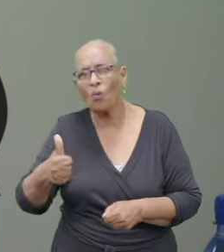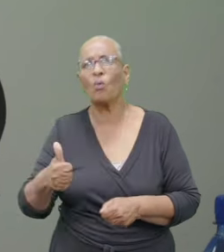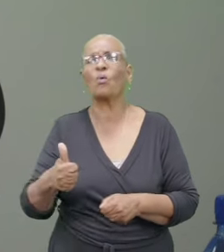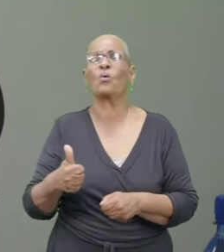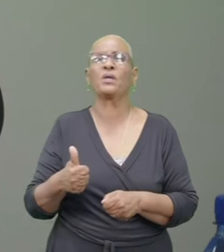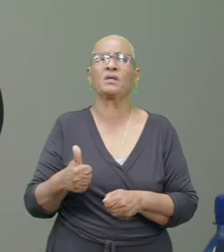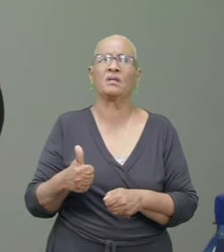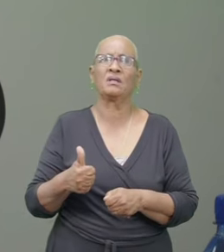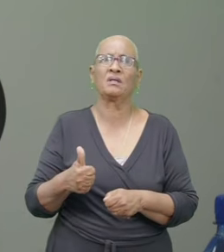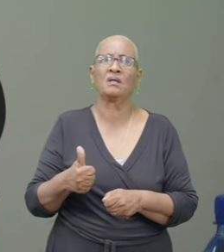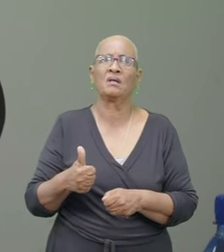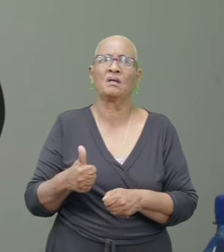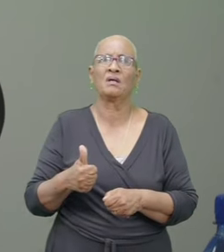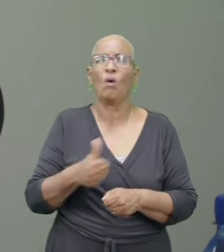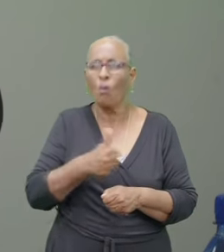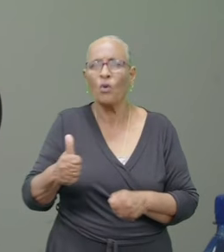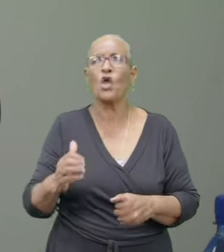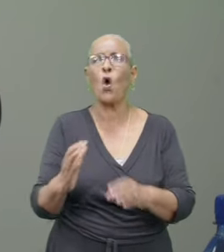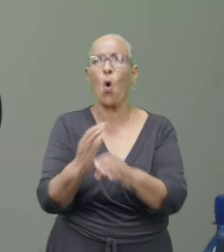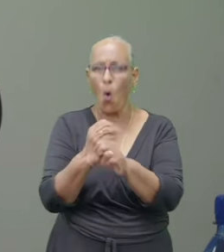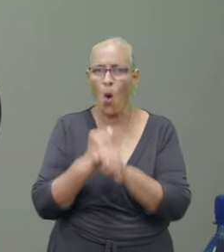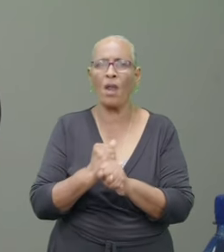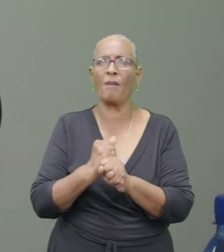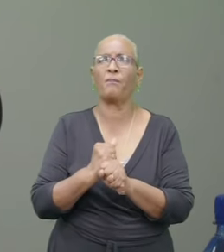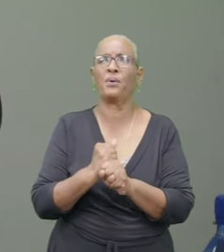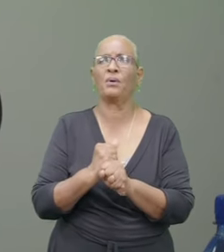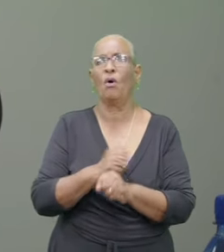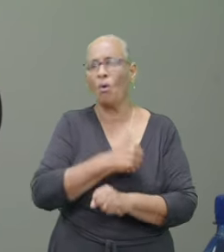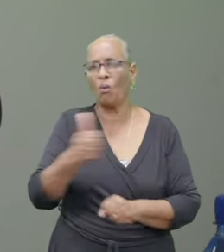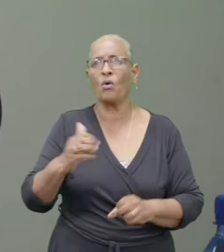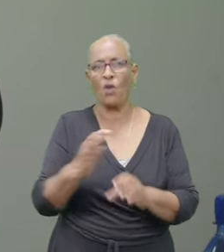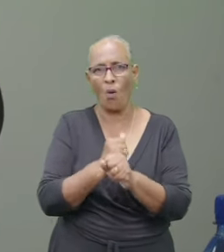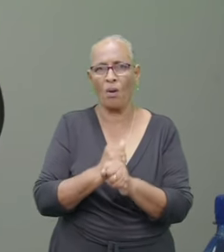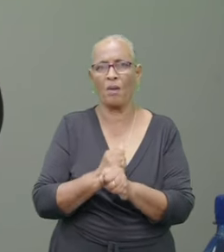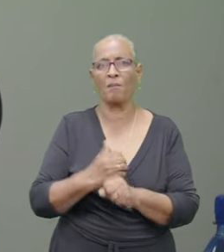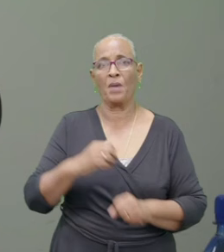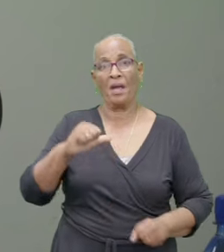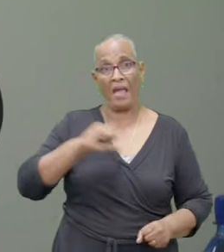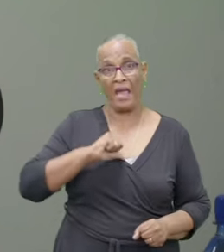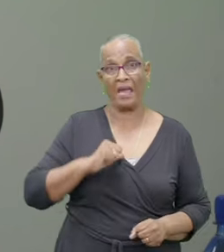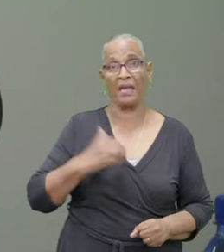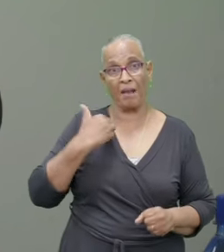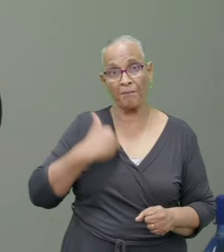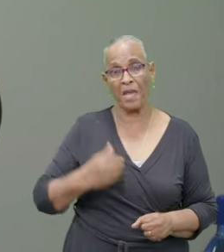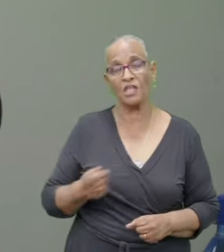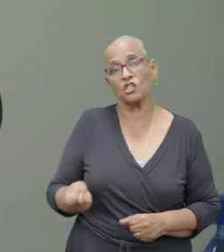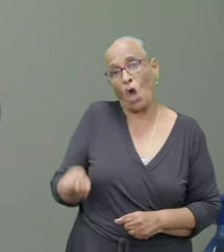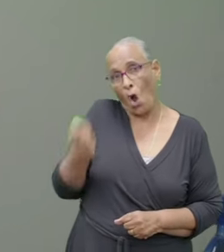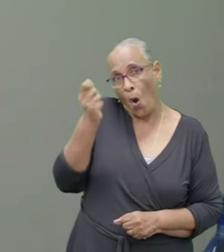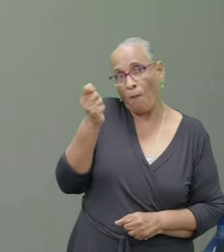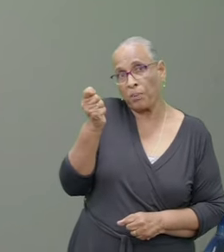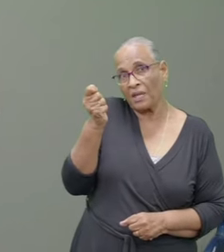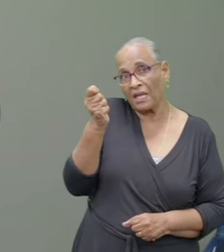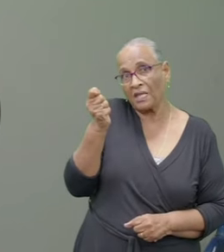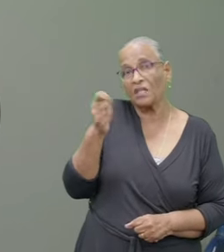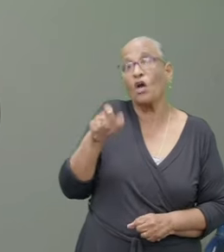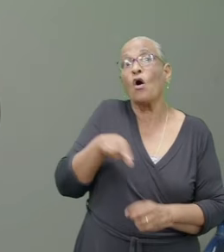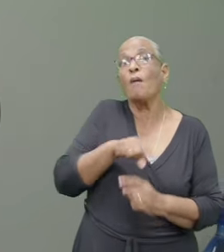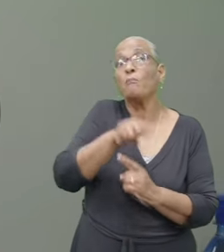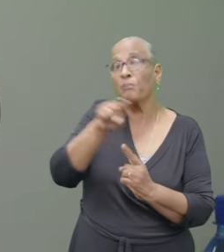hebben. En dat hebben we gedaan om 1, onze eigen mensen op te leiden. Maar 2, we hadden dus toen ook al rond die